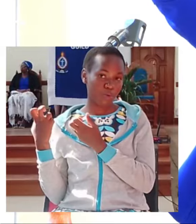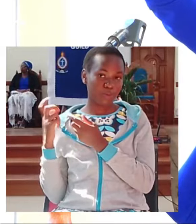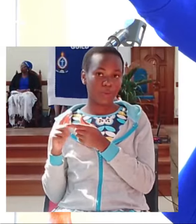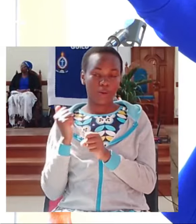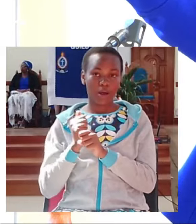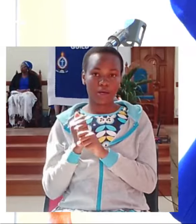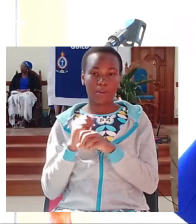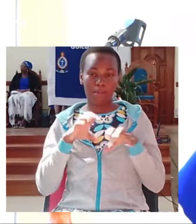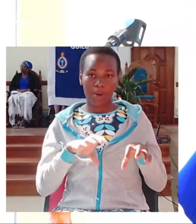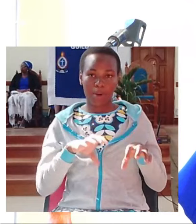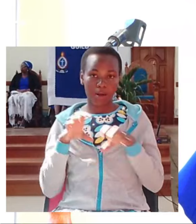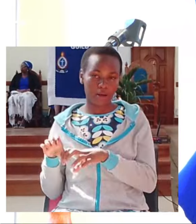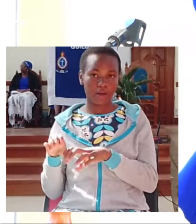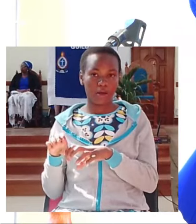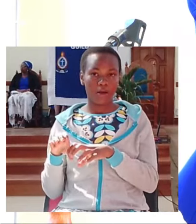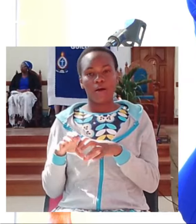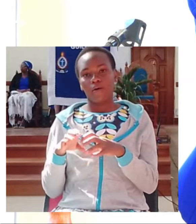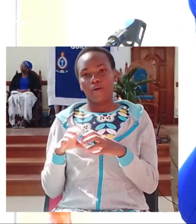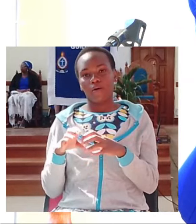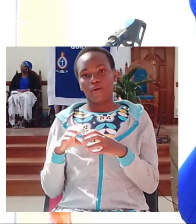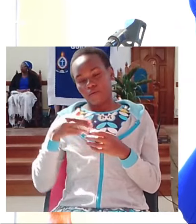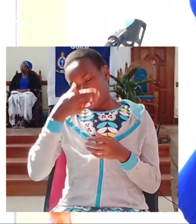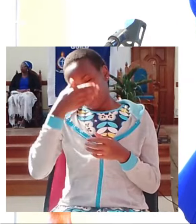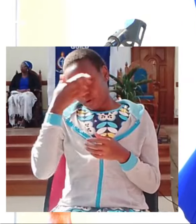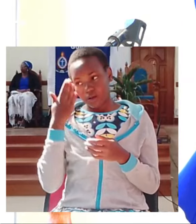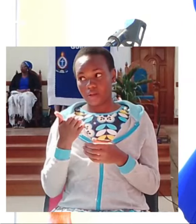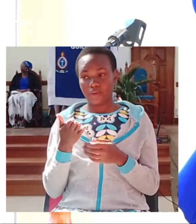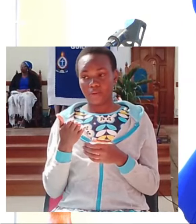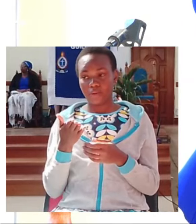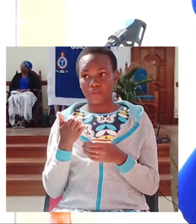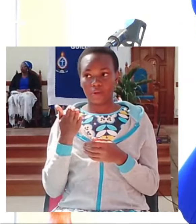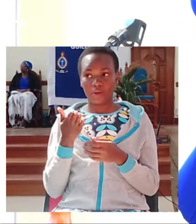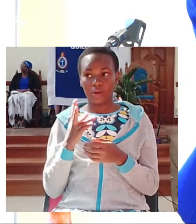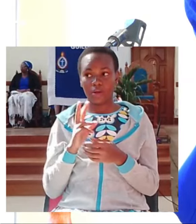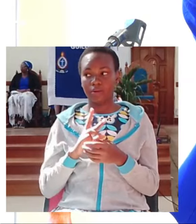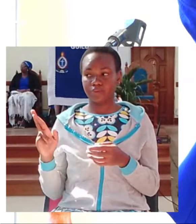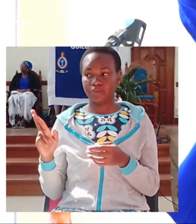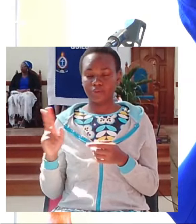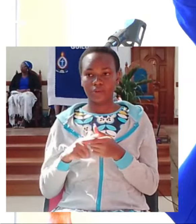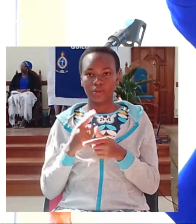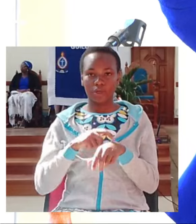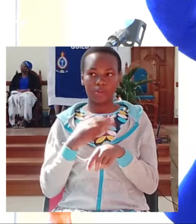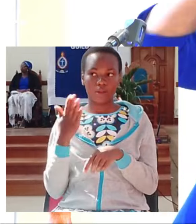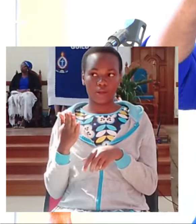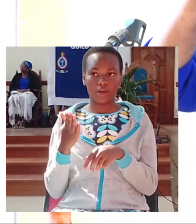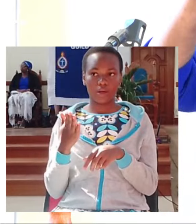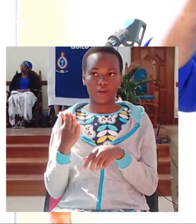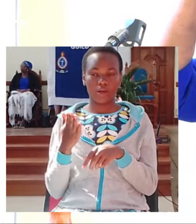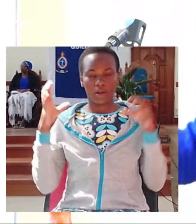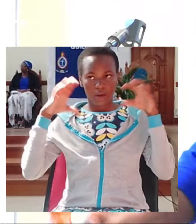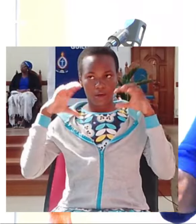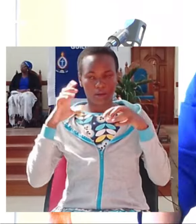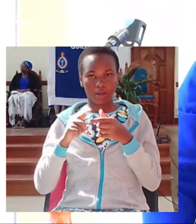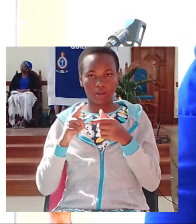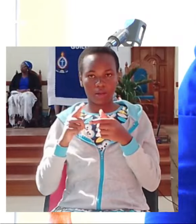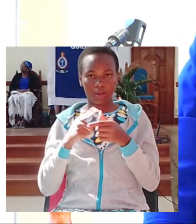soko. Have we forgotten the days tulikuwa tunaenda kwa hii soko? Ya pande hii. Wakati ambapo ulikuwa unaenda kukinyesha lazima uende